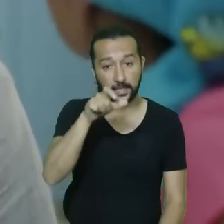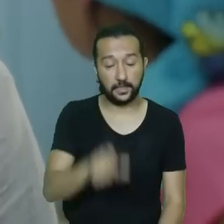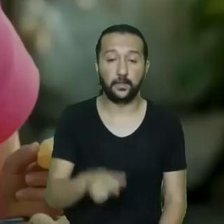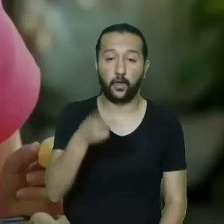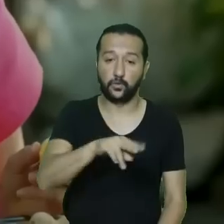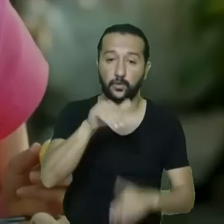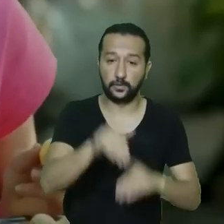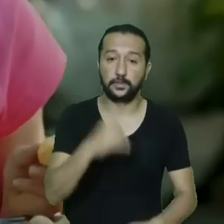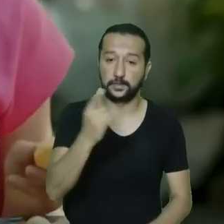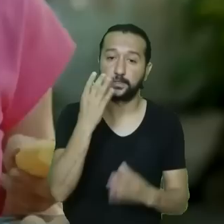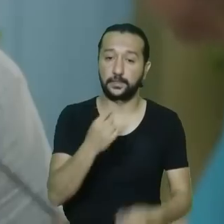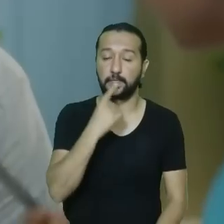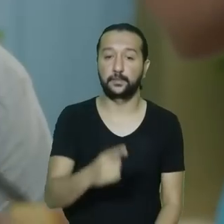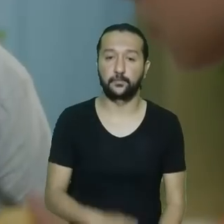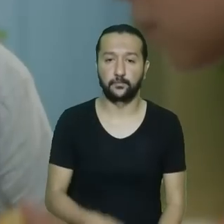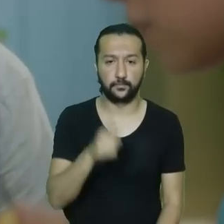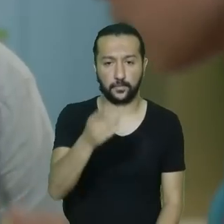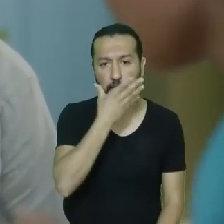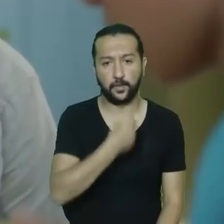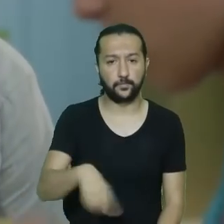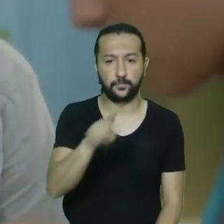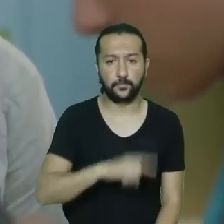cenazedeki dolaşsın dursun bir gırkıl daha dedim. Ayıp kız.